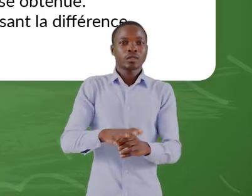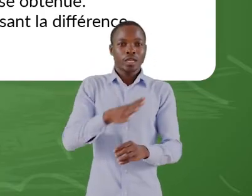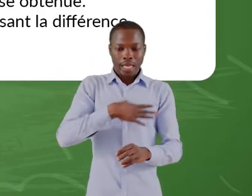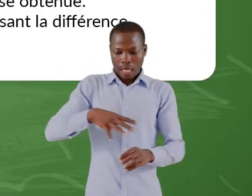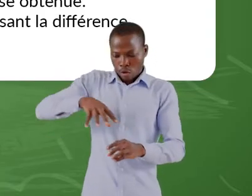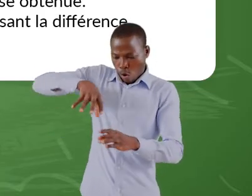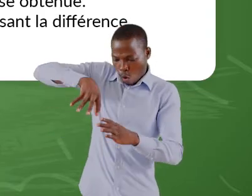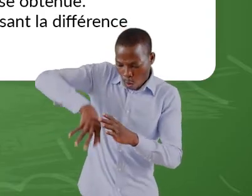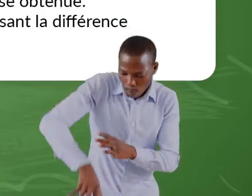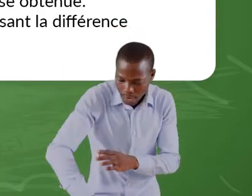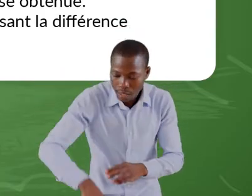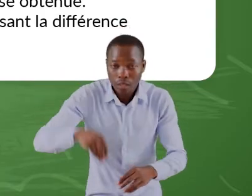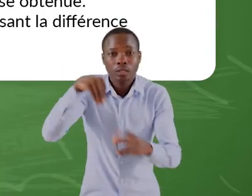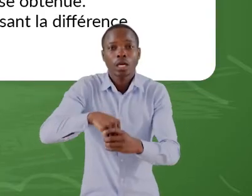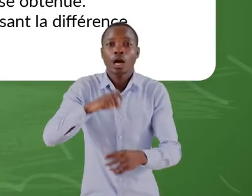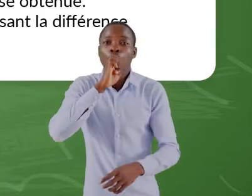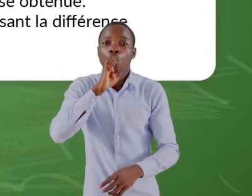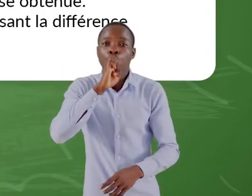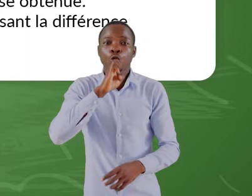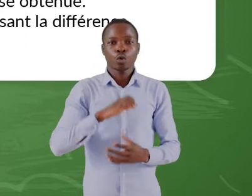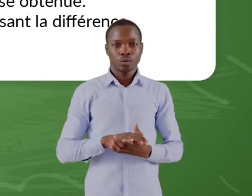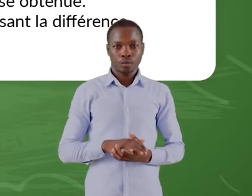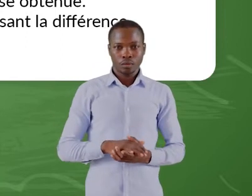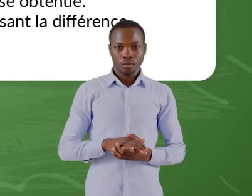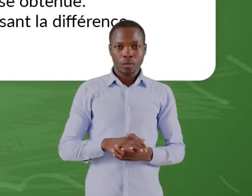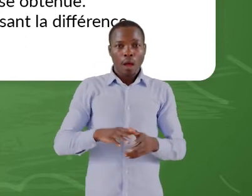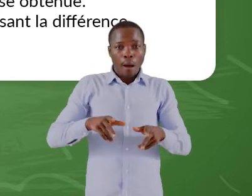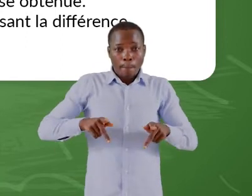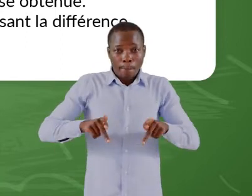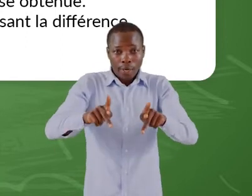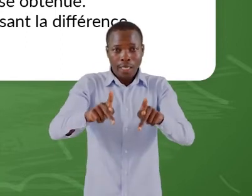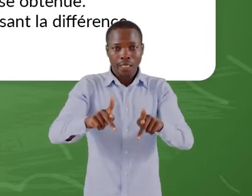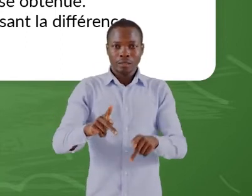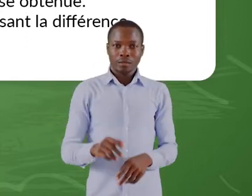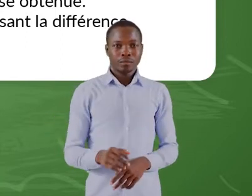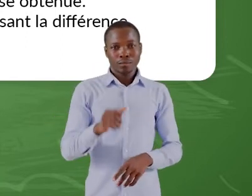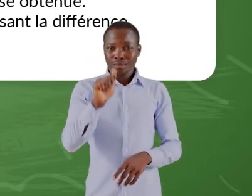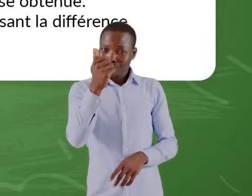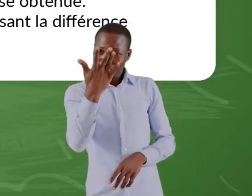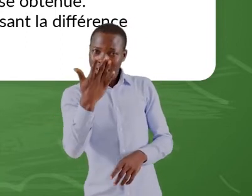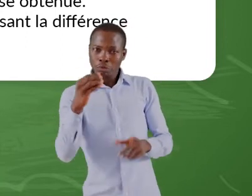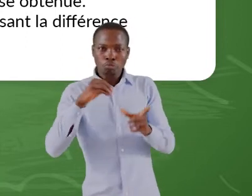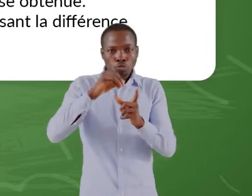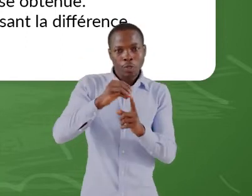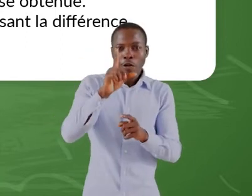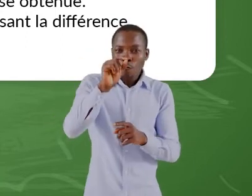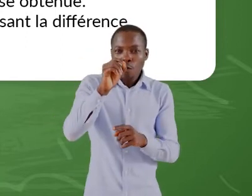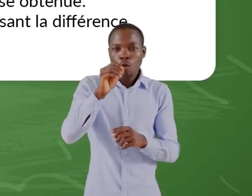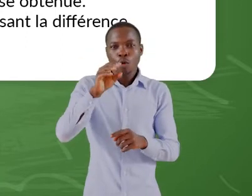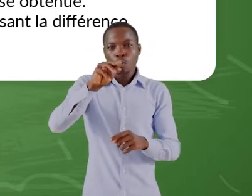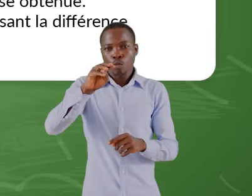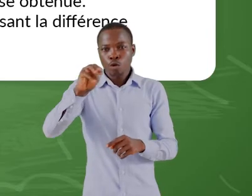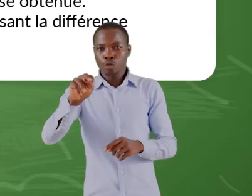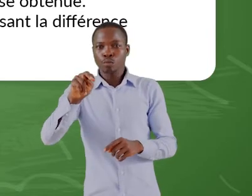et on immerge la boîte dans de l'eau pendant 15 à 20 minutes environ jusqu'à